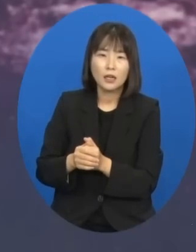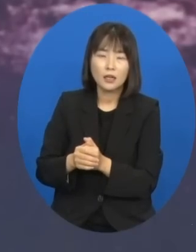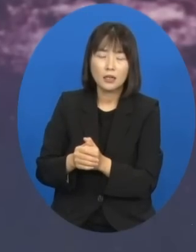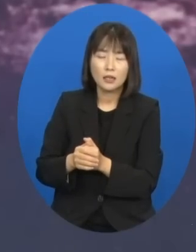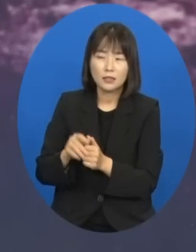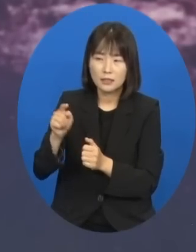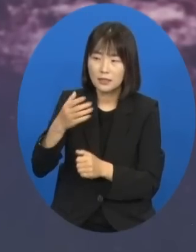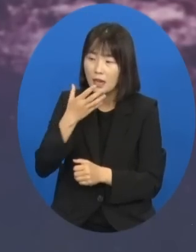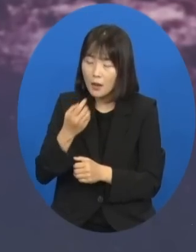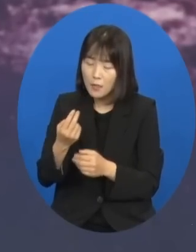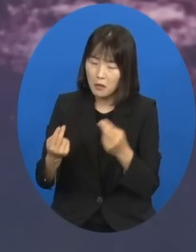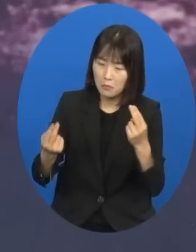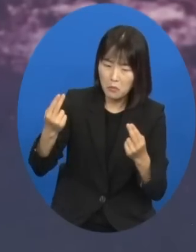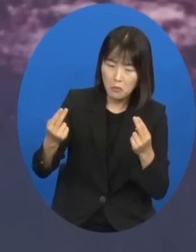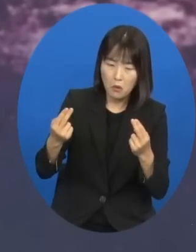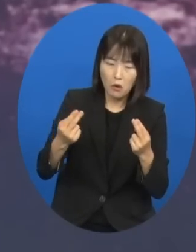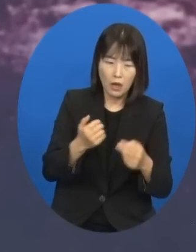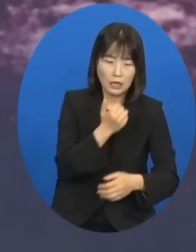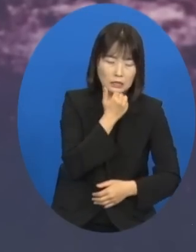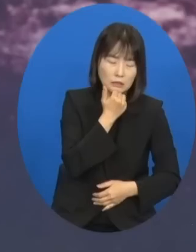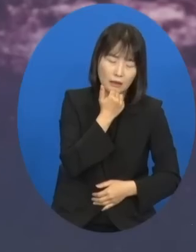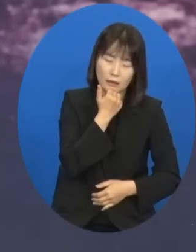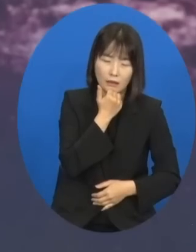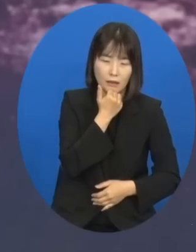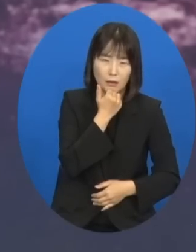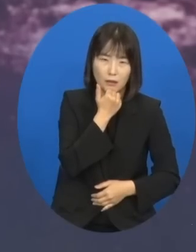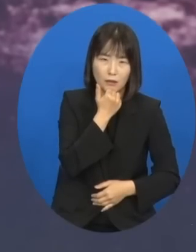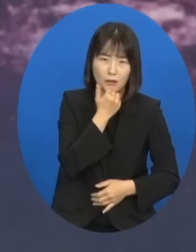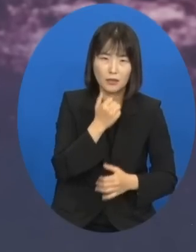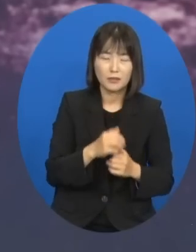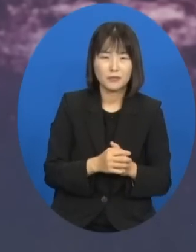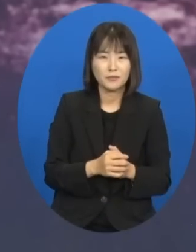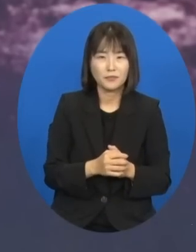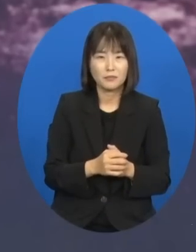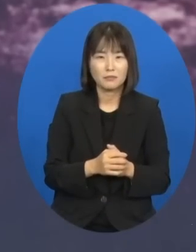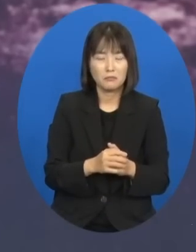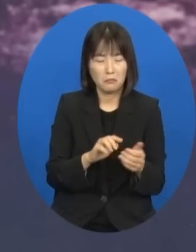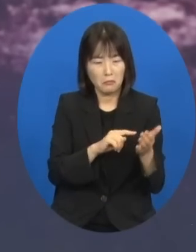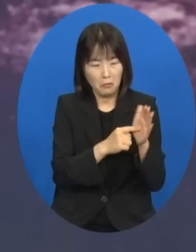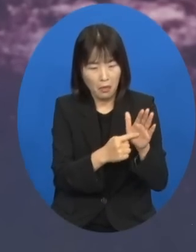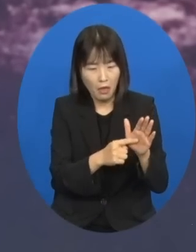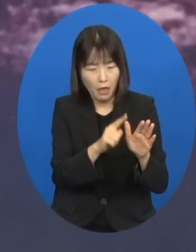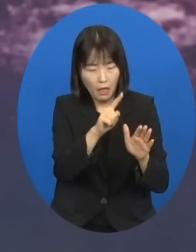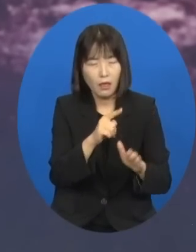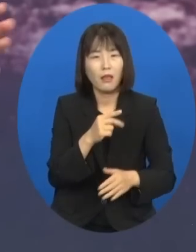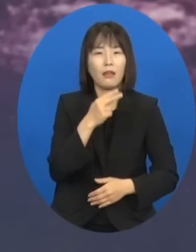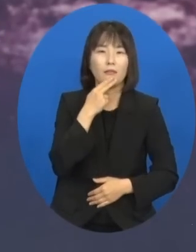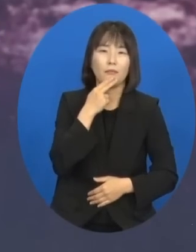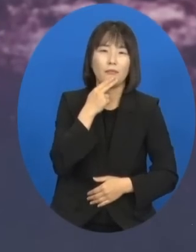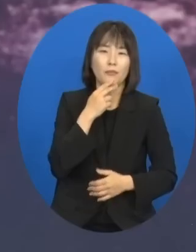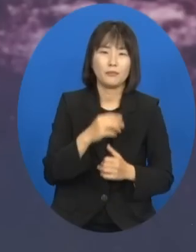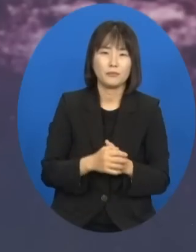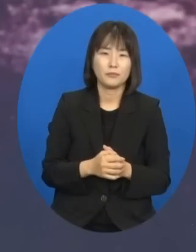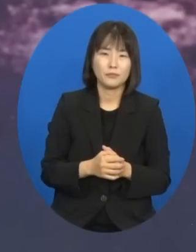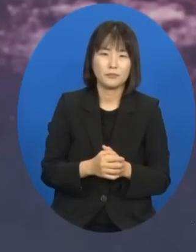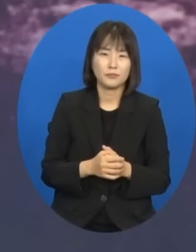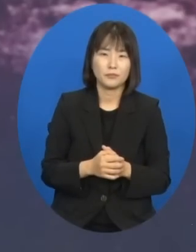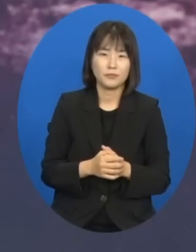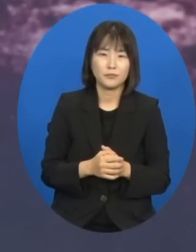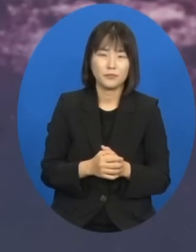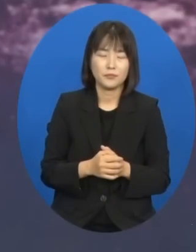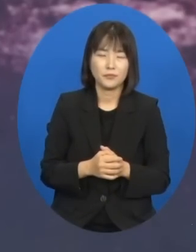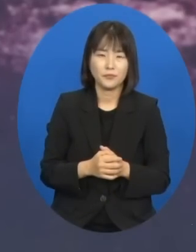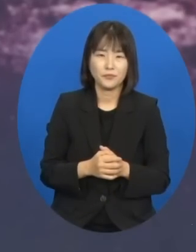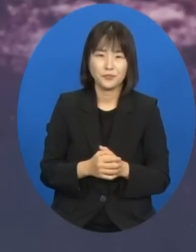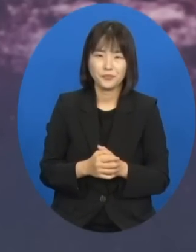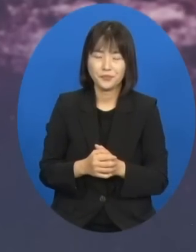것이 없어요. 분량도 별로 안 됩니다. 아버지 이삭이 창세기 읽어보세요. 이삭의 분량은 뭐 기껏해야 두 장 정도, 그